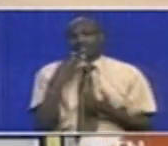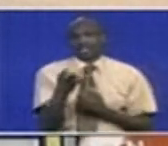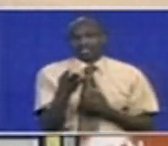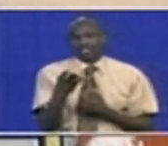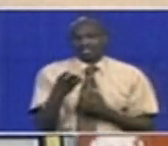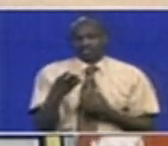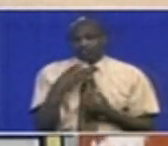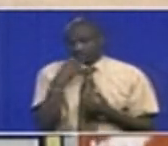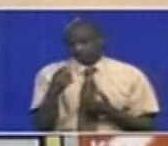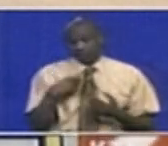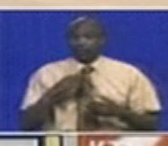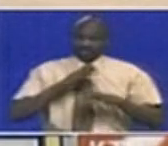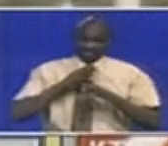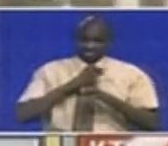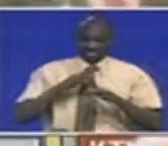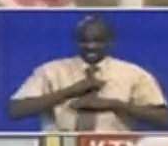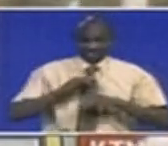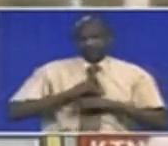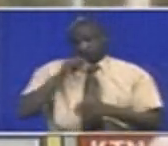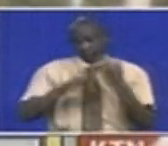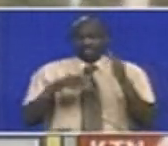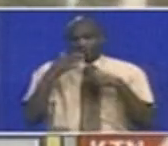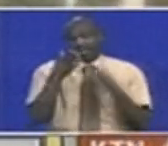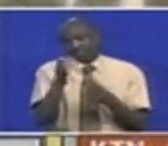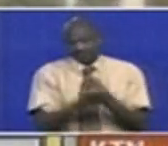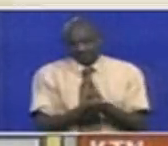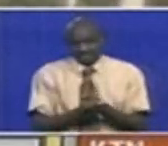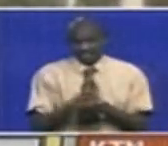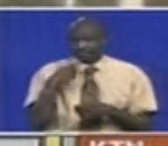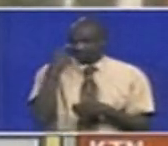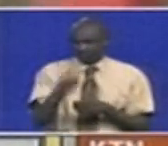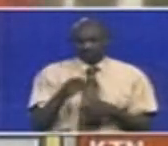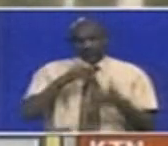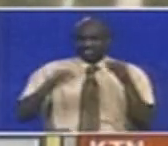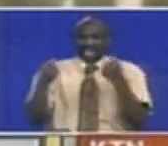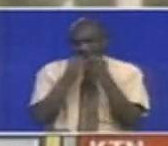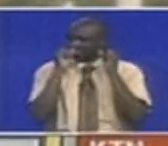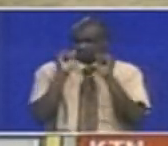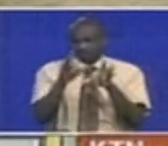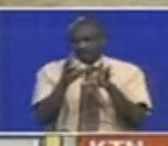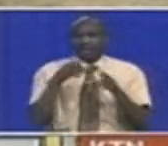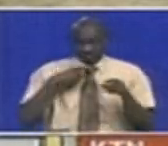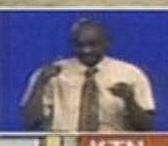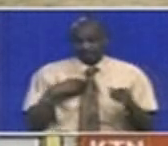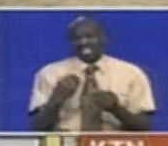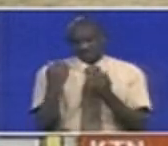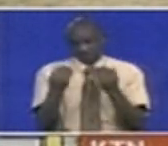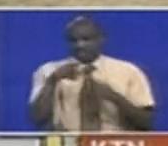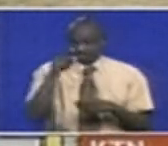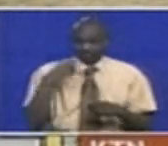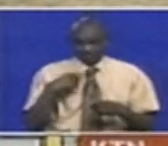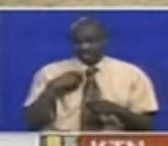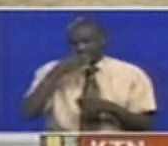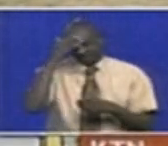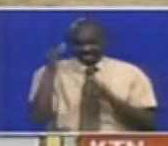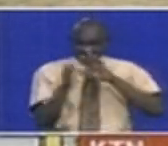tuliridhishwa na kiwango ambacho wachezaji wetu walionyesha. Kwa Muhyiddin aliyopita si ndwele, vijana wake wako tayari kuyaganga yajayo.